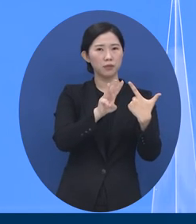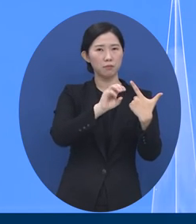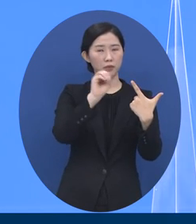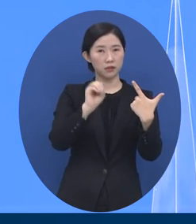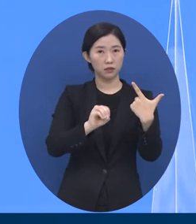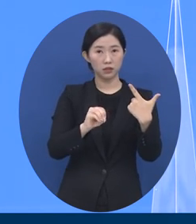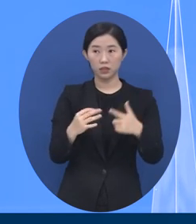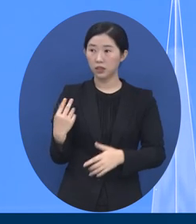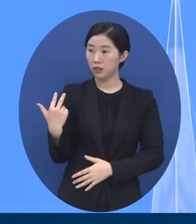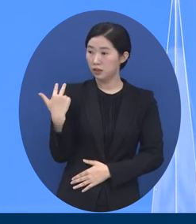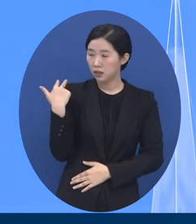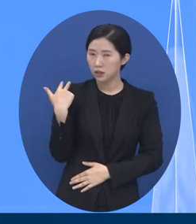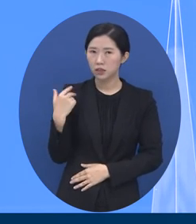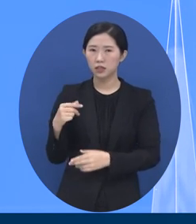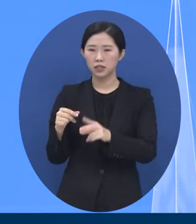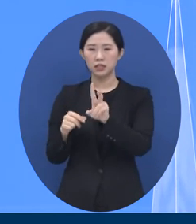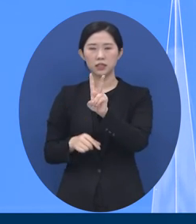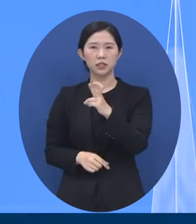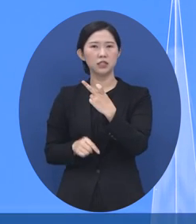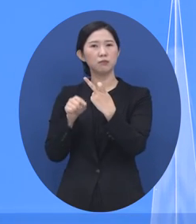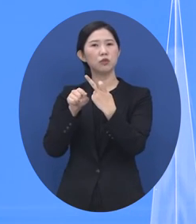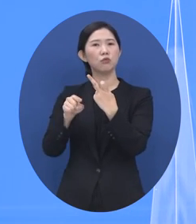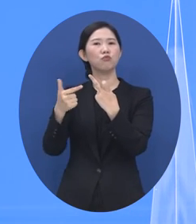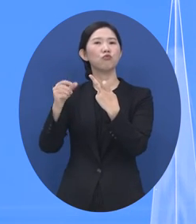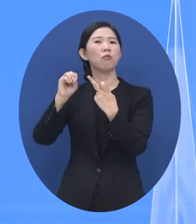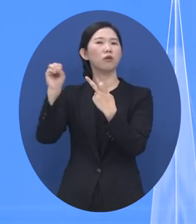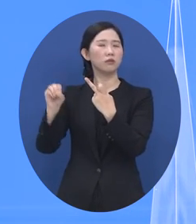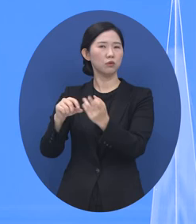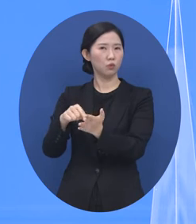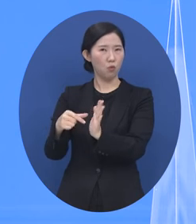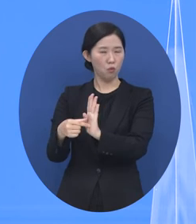지난주에는 12.6%까지 감소했습니다.